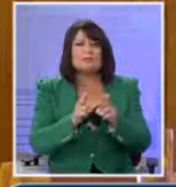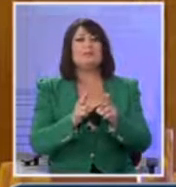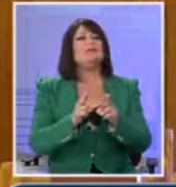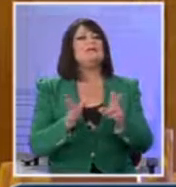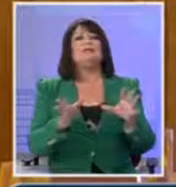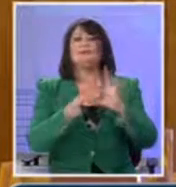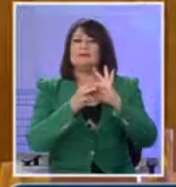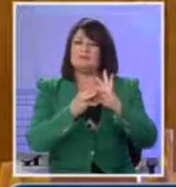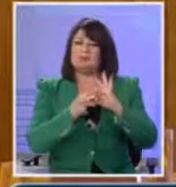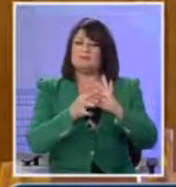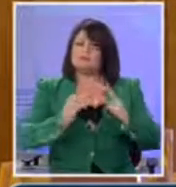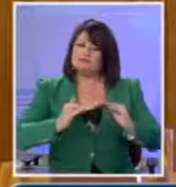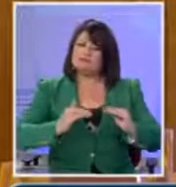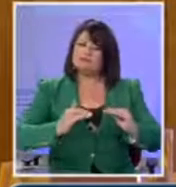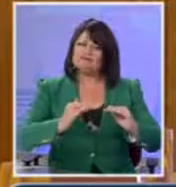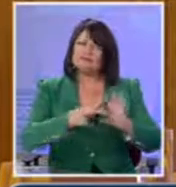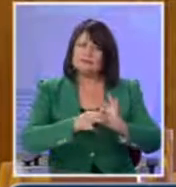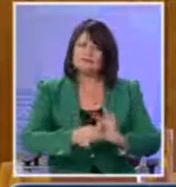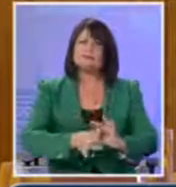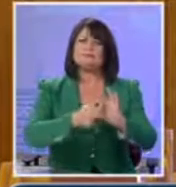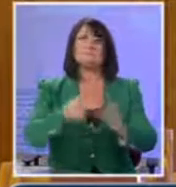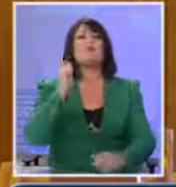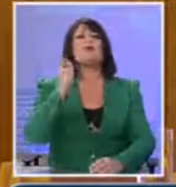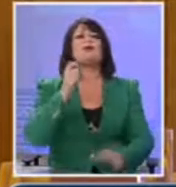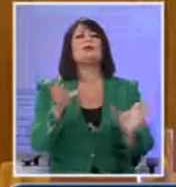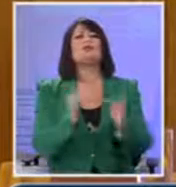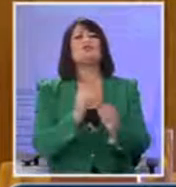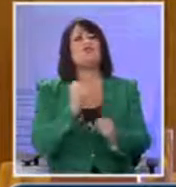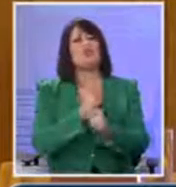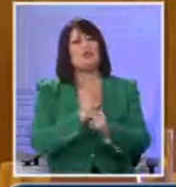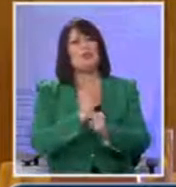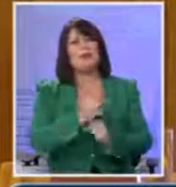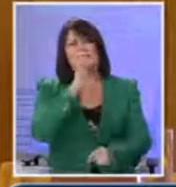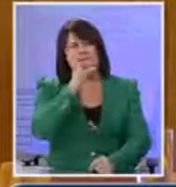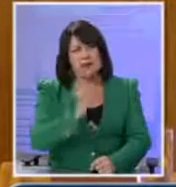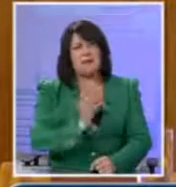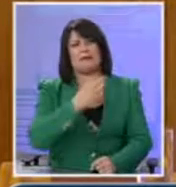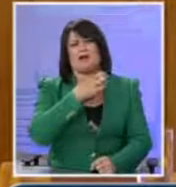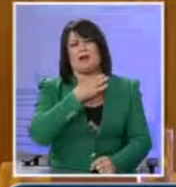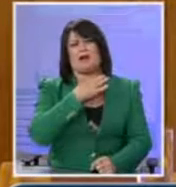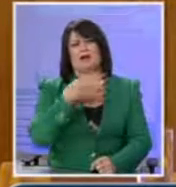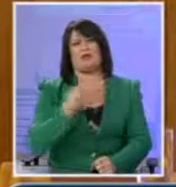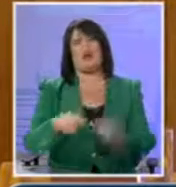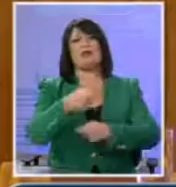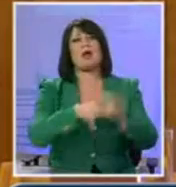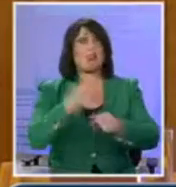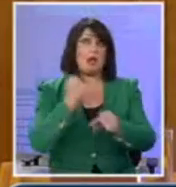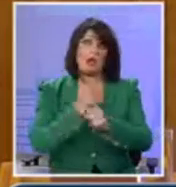συνδέοντας σταθερά και συνέχεια τις πολιτικές απασχόλησης με τις πραγματικές ανάγκες της αγοράς